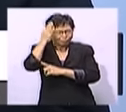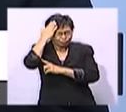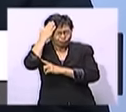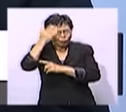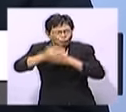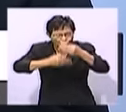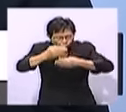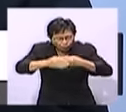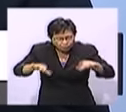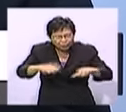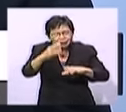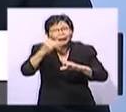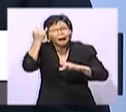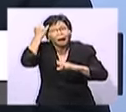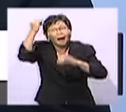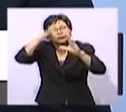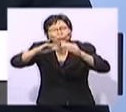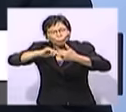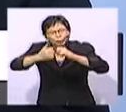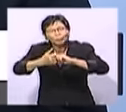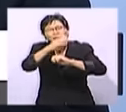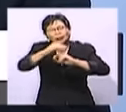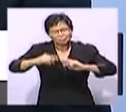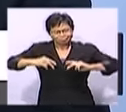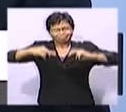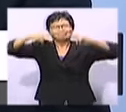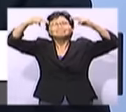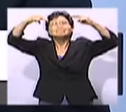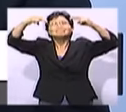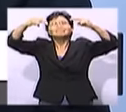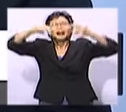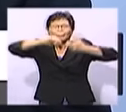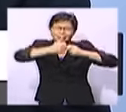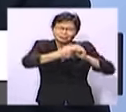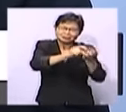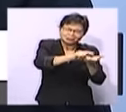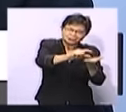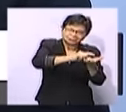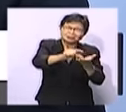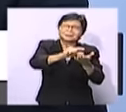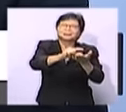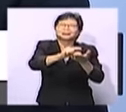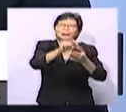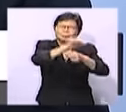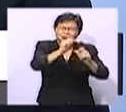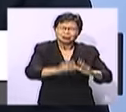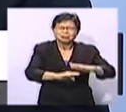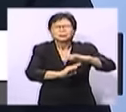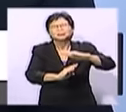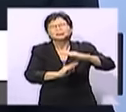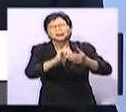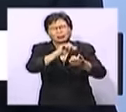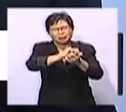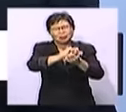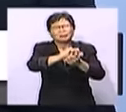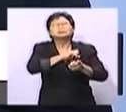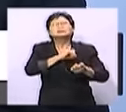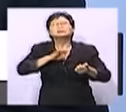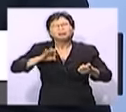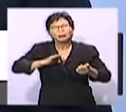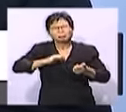satu jalan untuk selesaikan ataupun mempertingkatkan lagi masalah gaji peringkat bawahan di dalam Pos Malaysia.